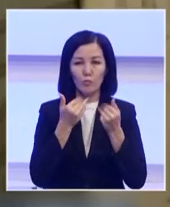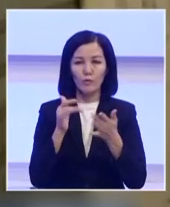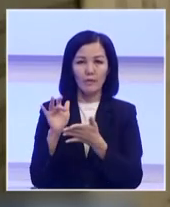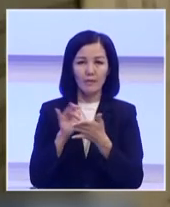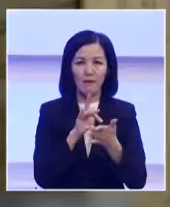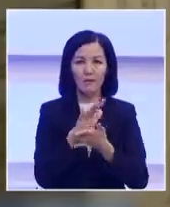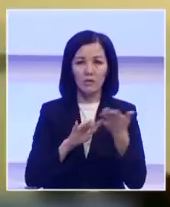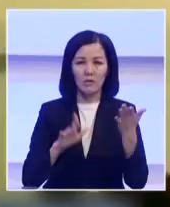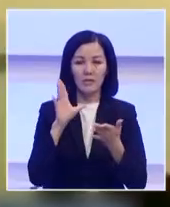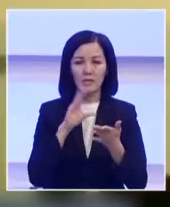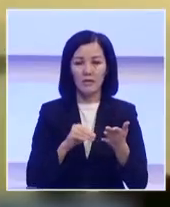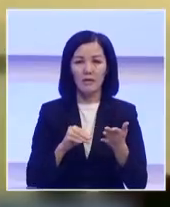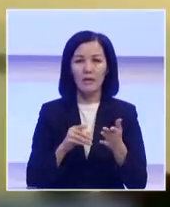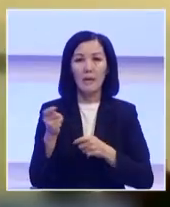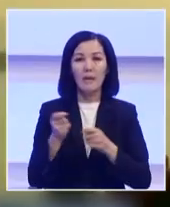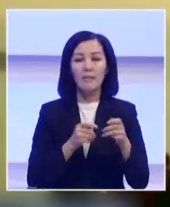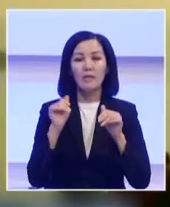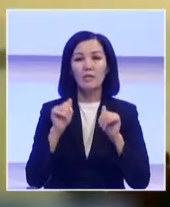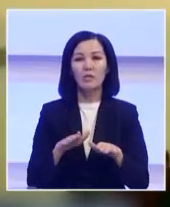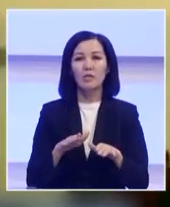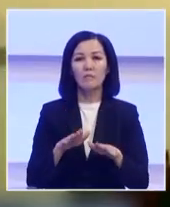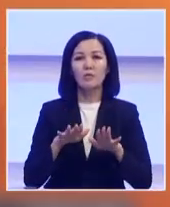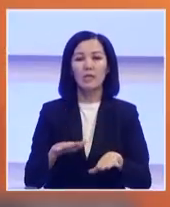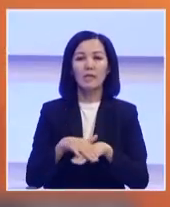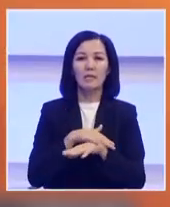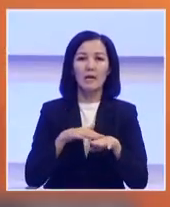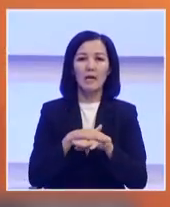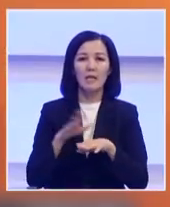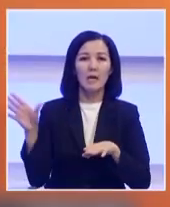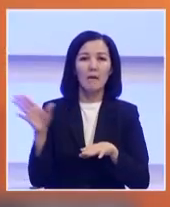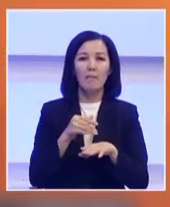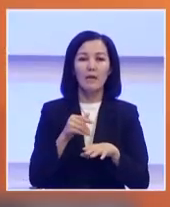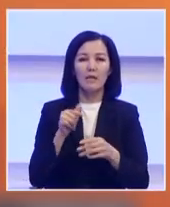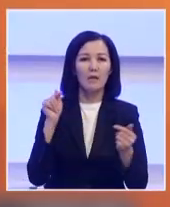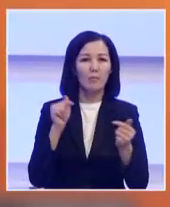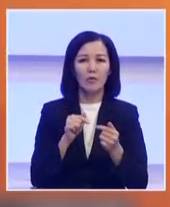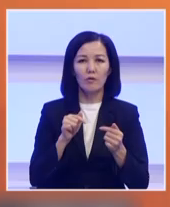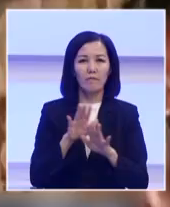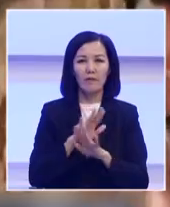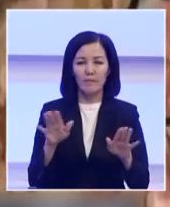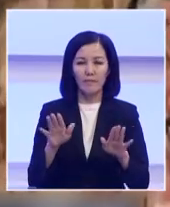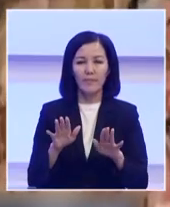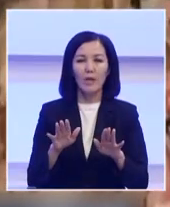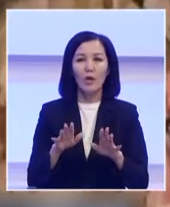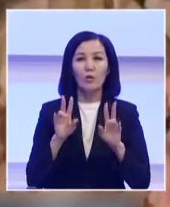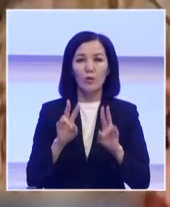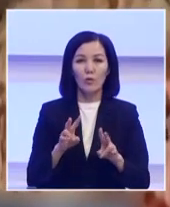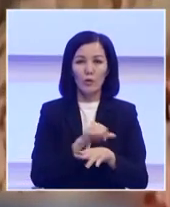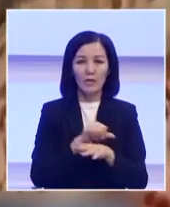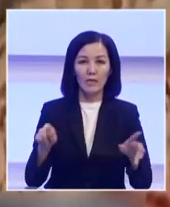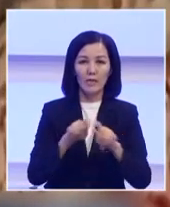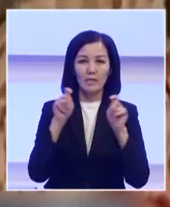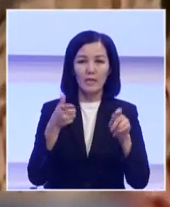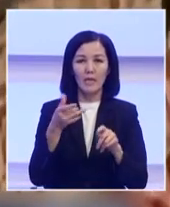саяхатын жалғастырады. Бірақ биліктің мұндай шешімін жергілікті тұрғындардың барлығы бірдей қолдап отырған жоқ. Алайда шекараны ашу